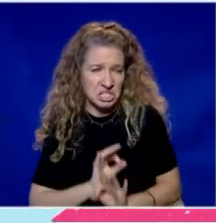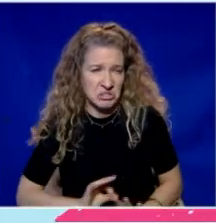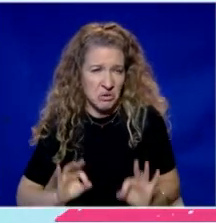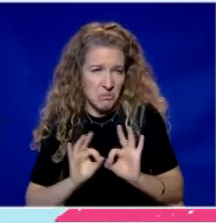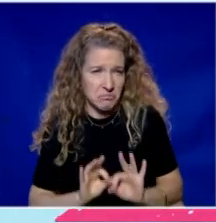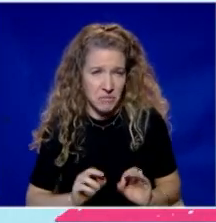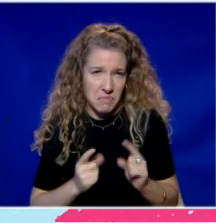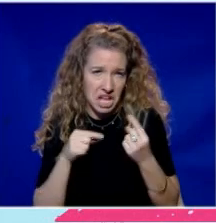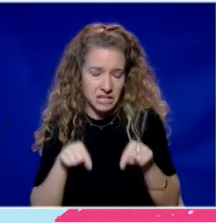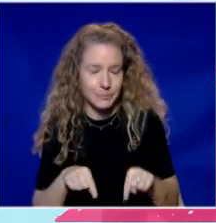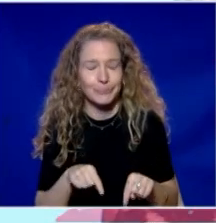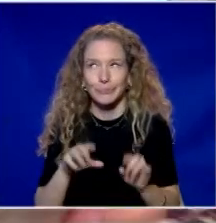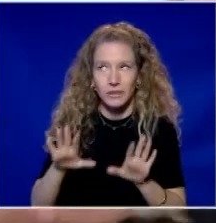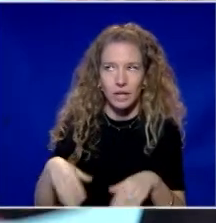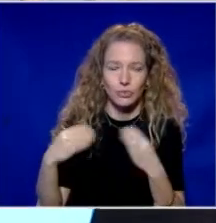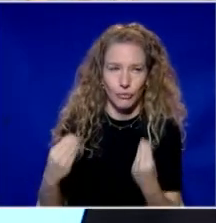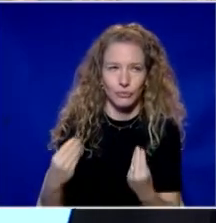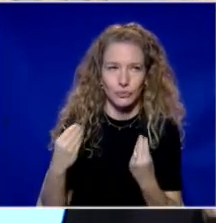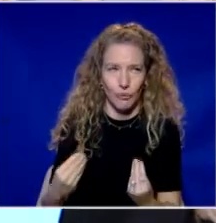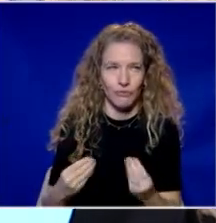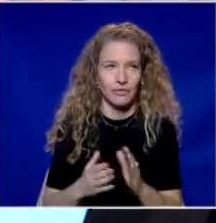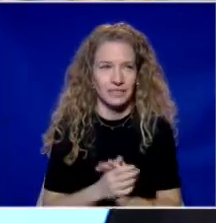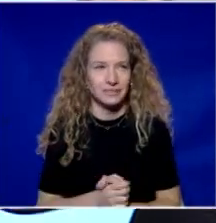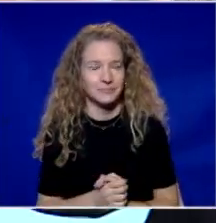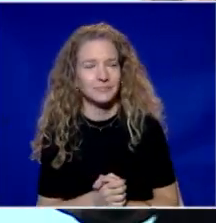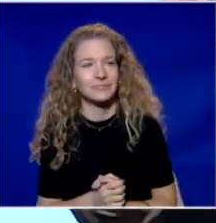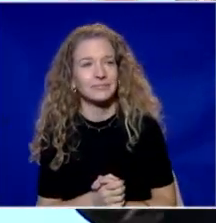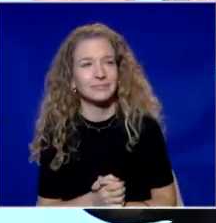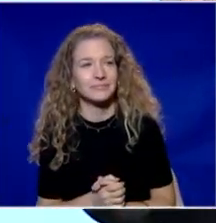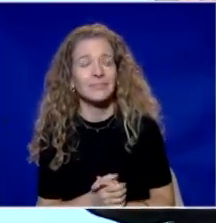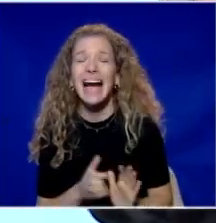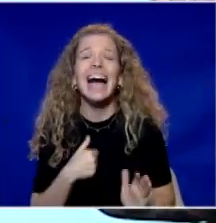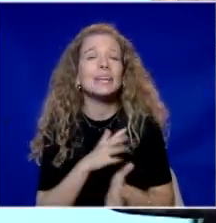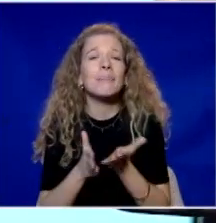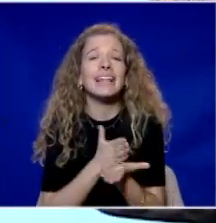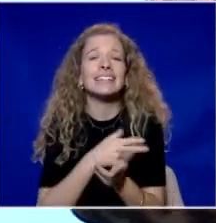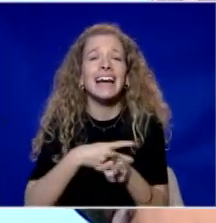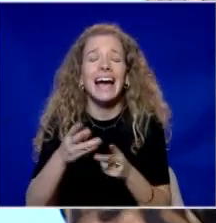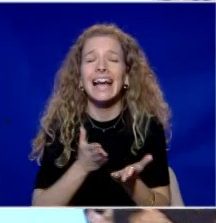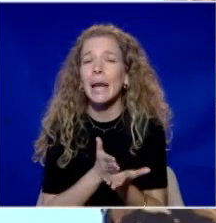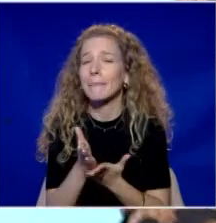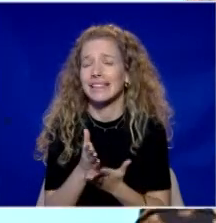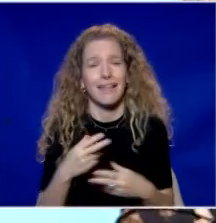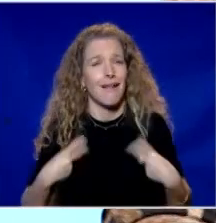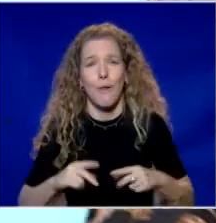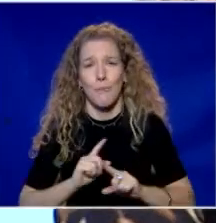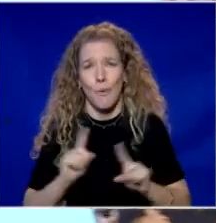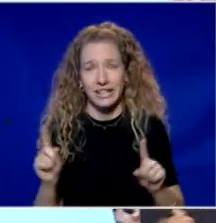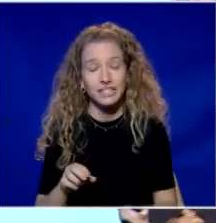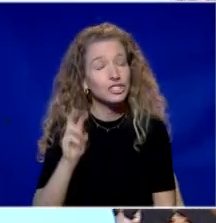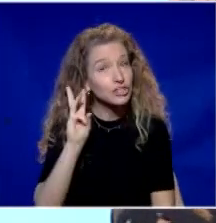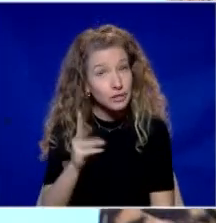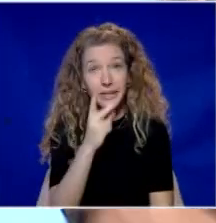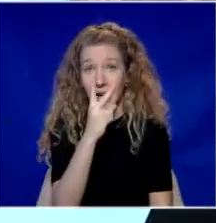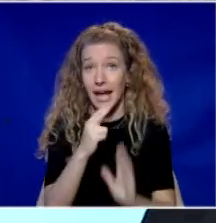הזה. טוב, טוב. תגידי בסדר. תגידי את האמת, תגידי את האמת. אני אומרת רק את האמת ואני לא פוחדת. שימי ראה